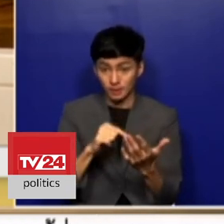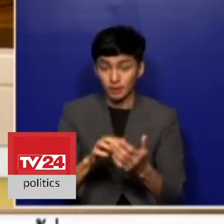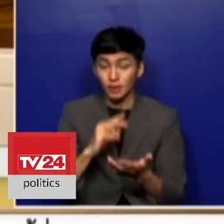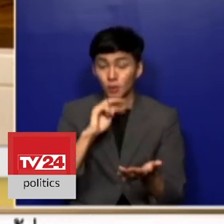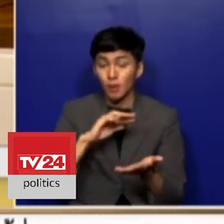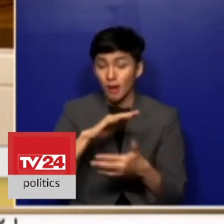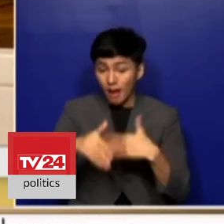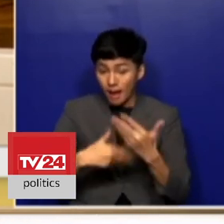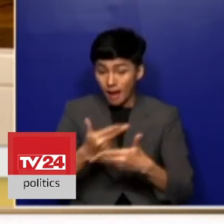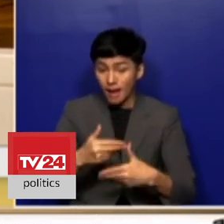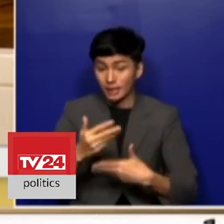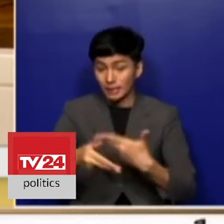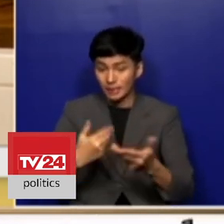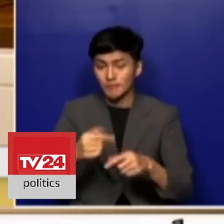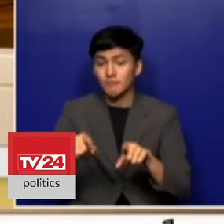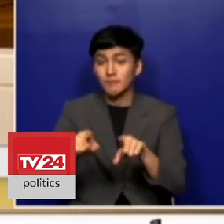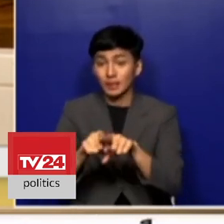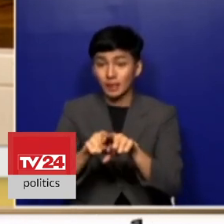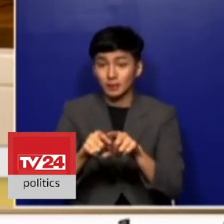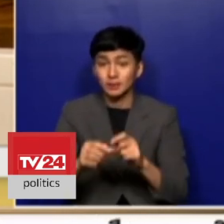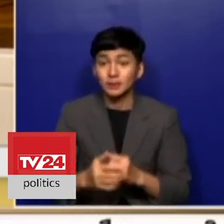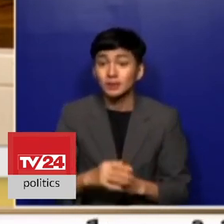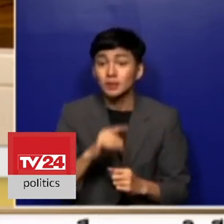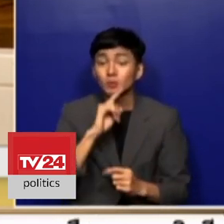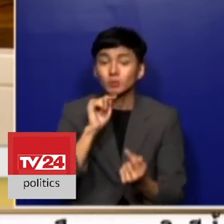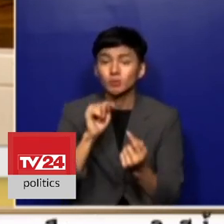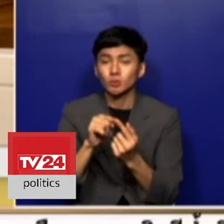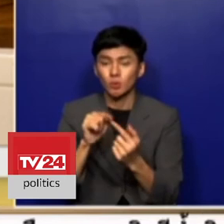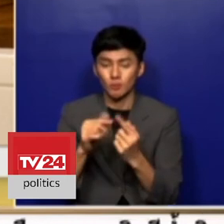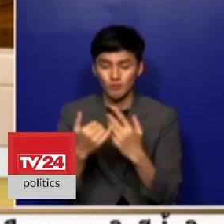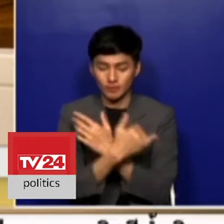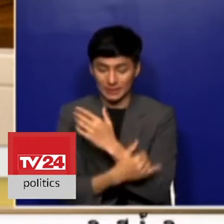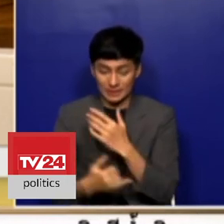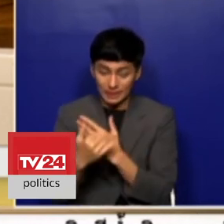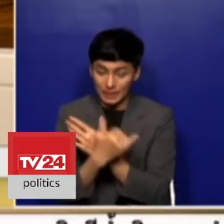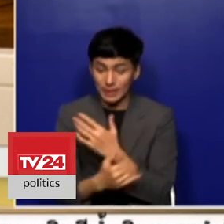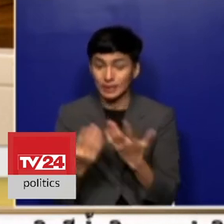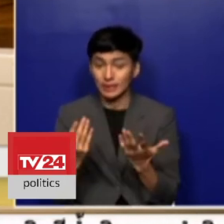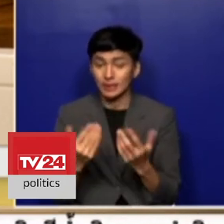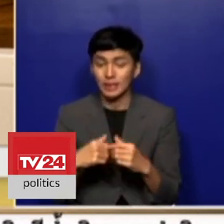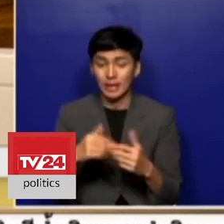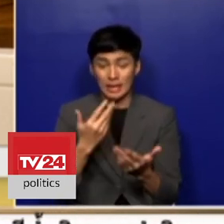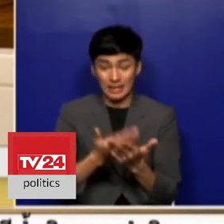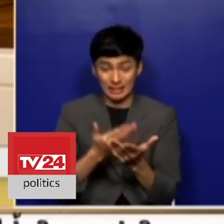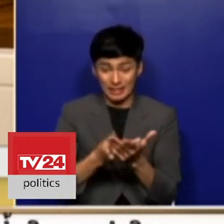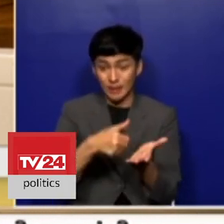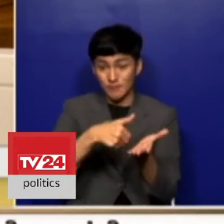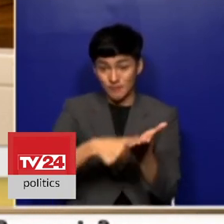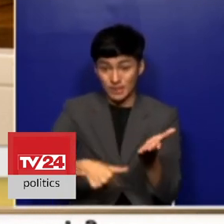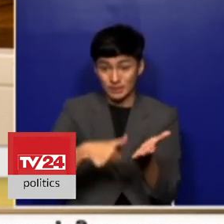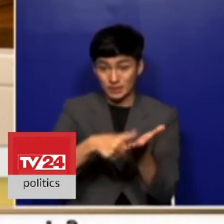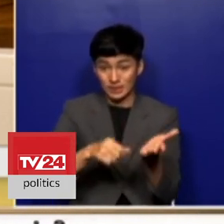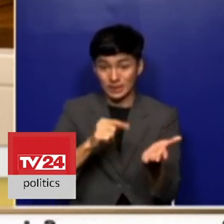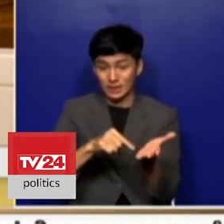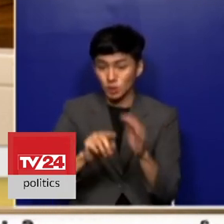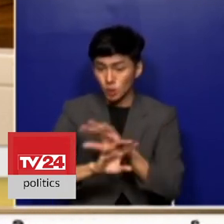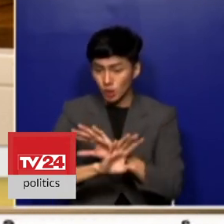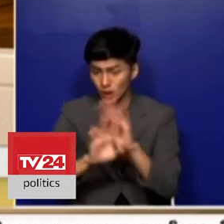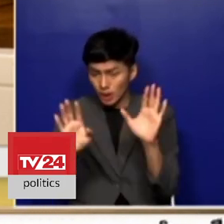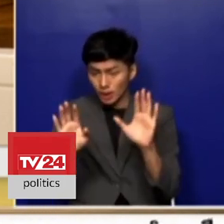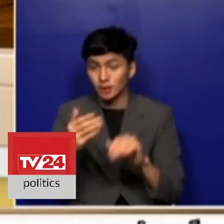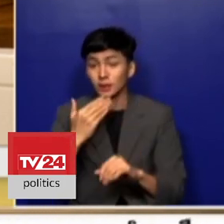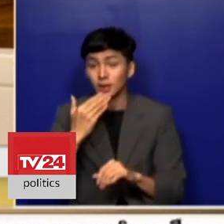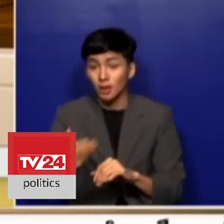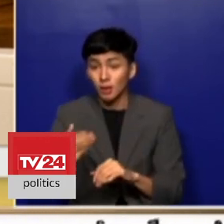ก็เช่นเดียวกันประเทศที่เรียกร้องให้ยกเลิกการเก็บภาษี commerceส่วนใหญ่ที่ขอให้ยกเลิกเป็นการถาวร